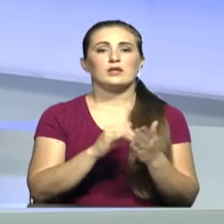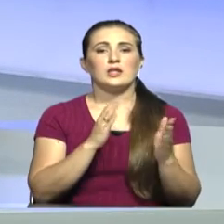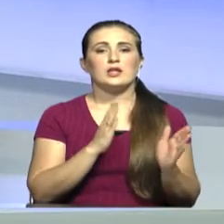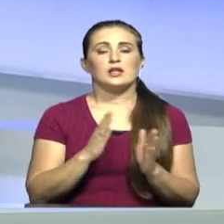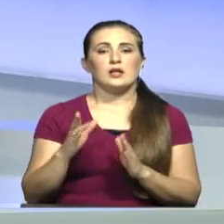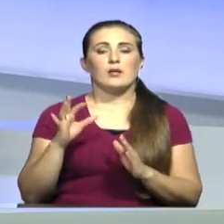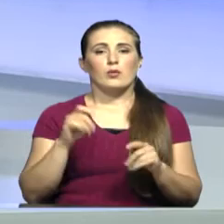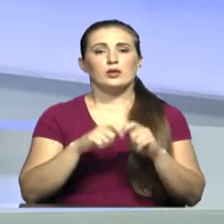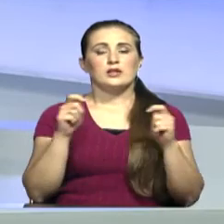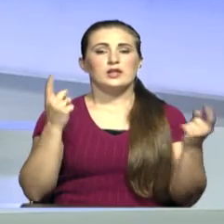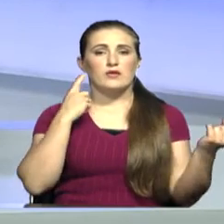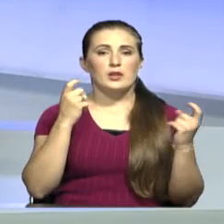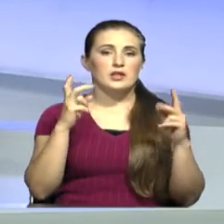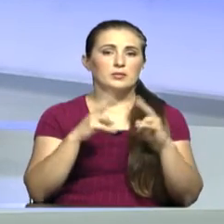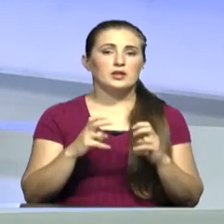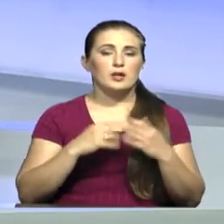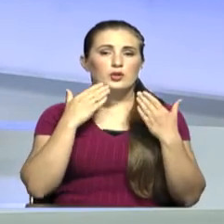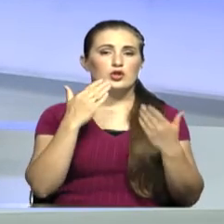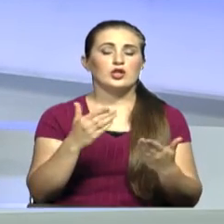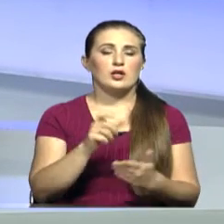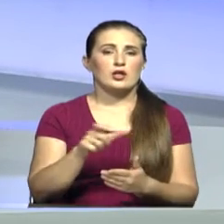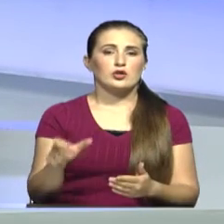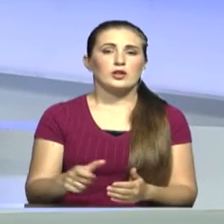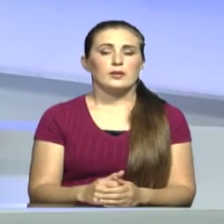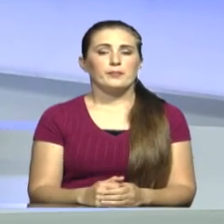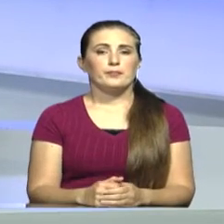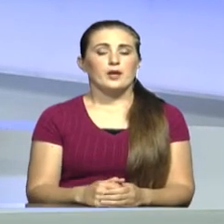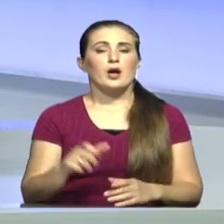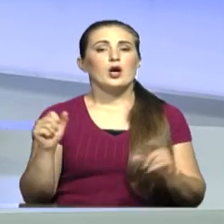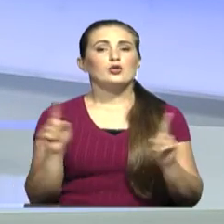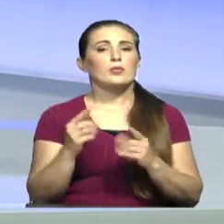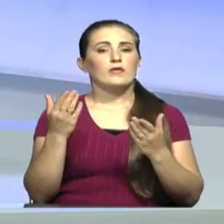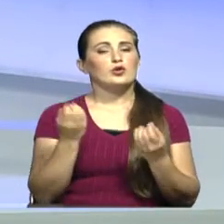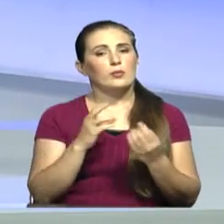по раскрытию информации и рассмотрению обращений граждан. Угу. А что бы вы еще